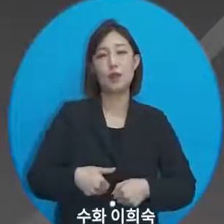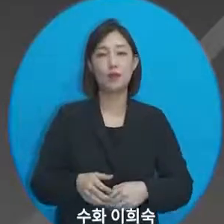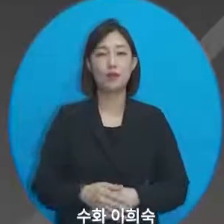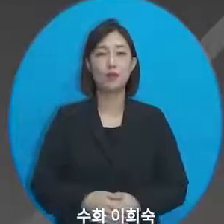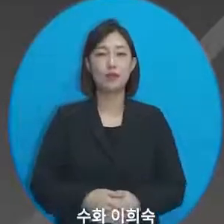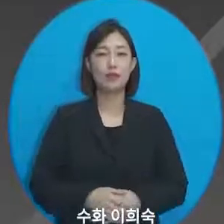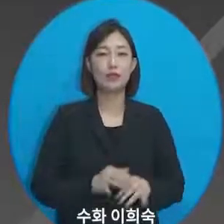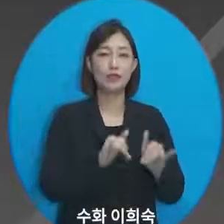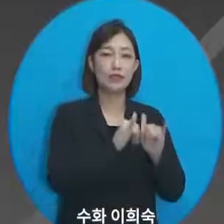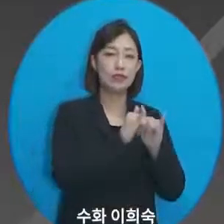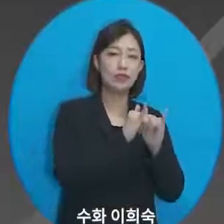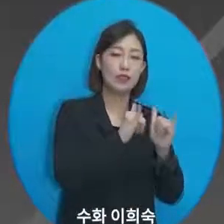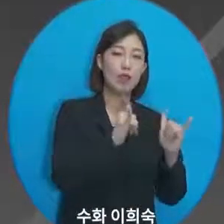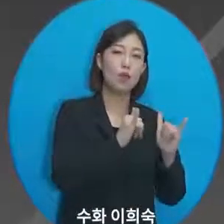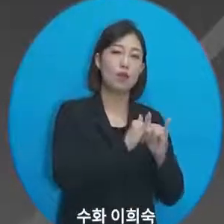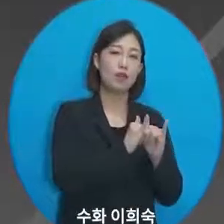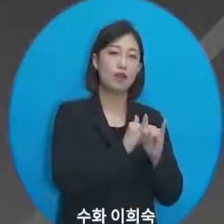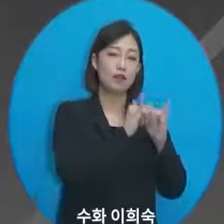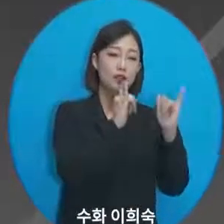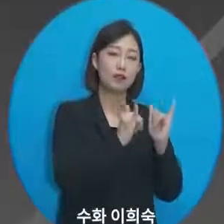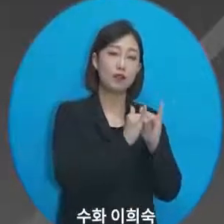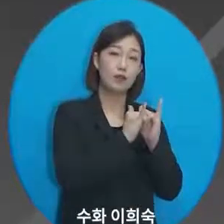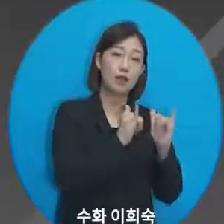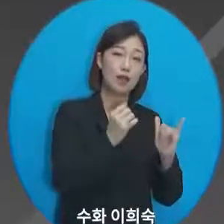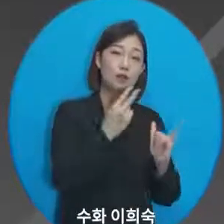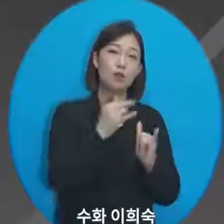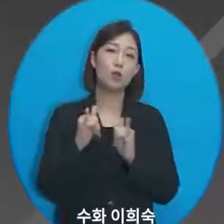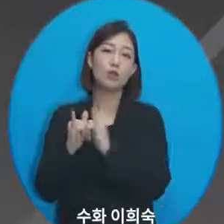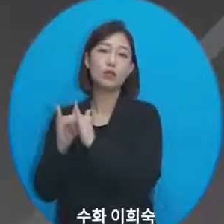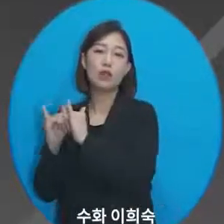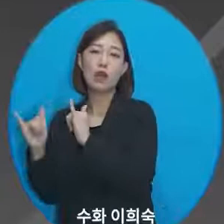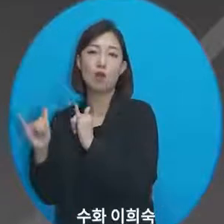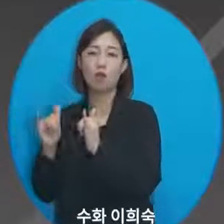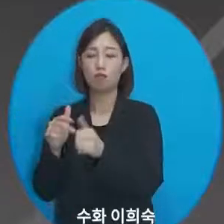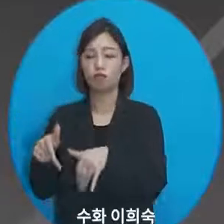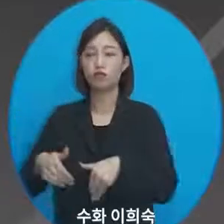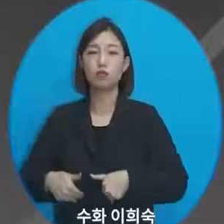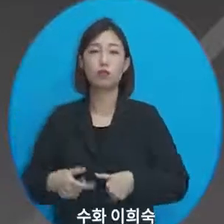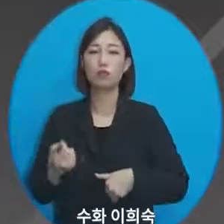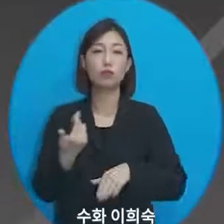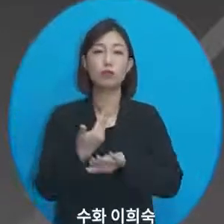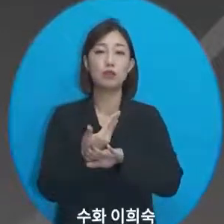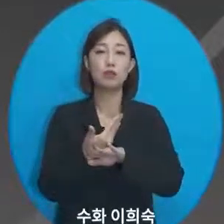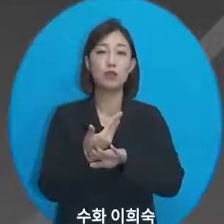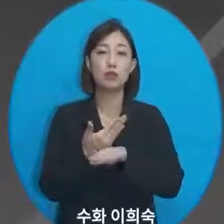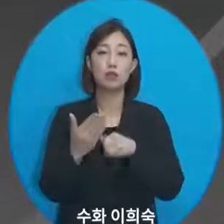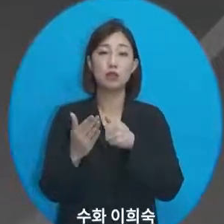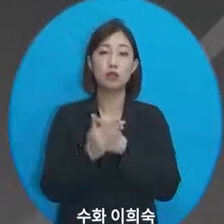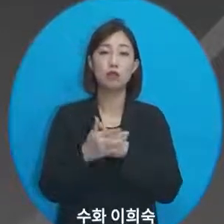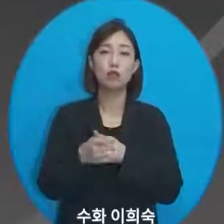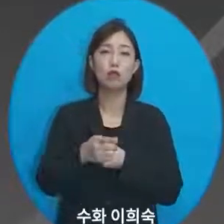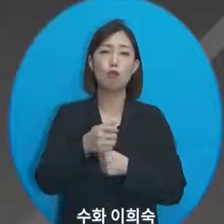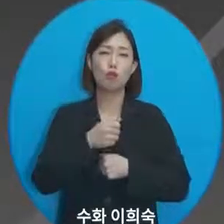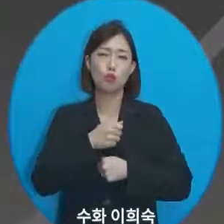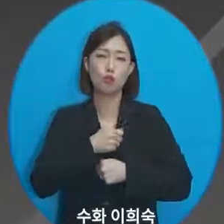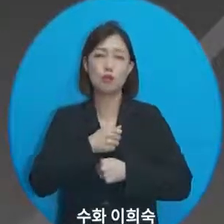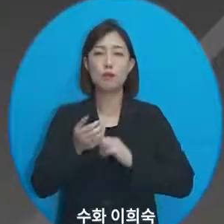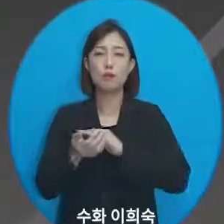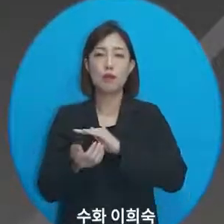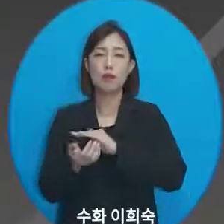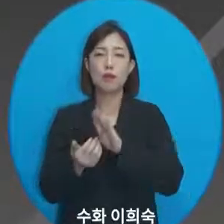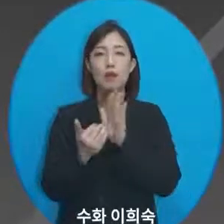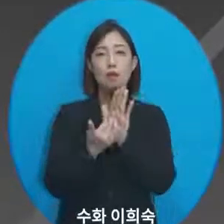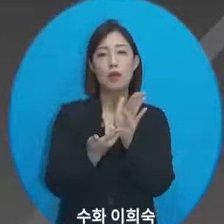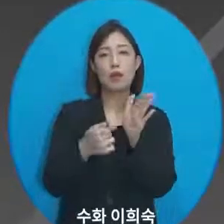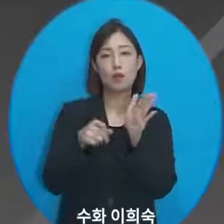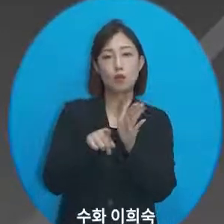구성원들이 요구되는 것들의 차이, 그거를 조심하기 위해서 어떻게 해야 되느냐, 그 해결